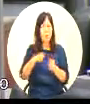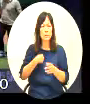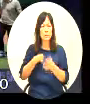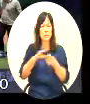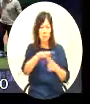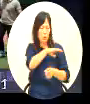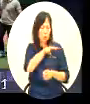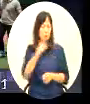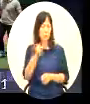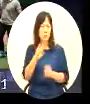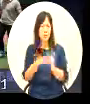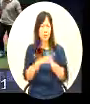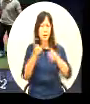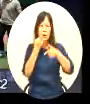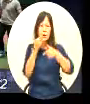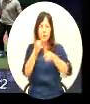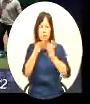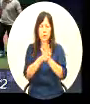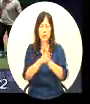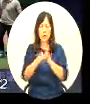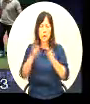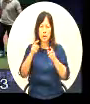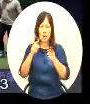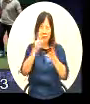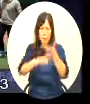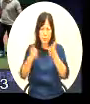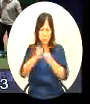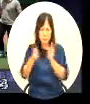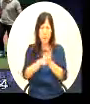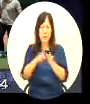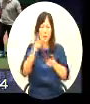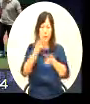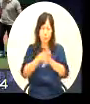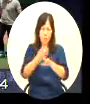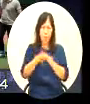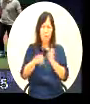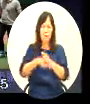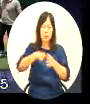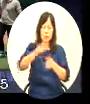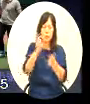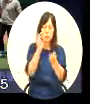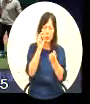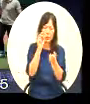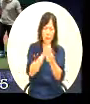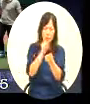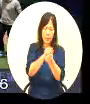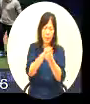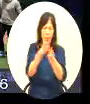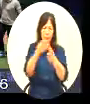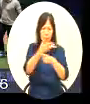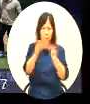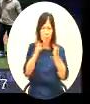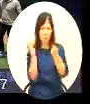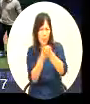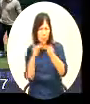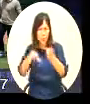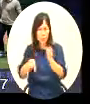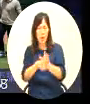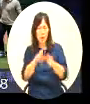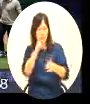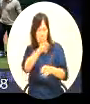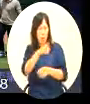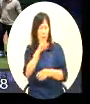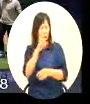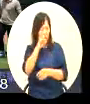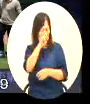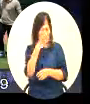俊轩议员、何全峰议员、简焕中议员还有罗鼎成议员一起去看我们澄清湖棒球场，那就发现非常的老旧。那我想